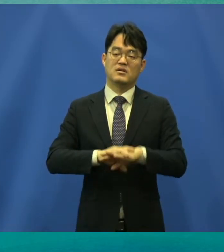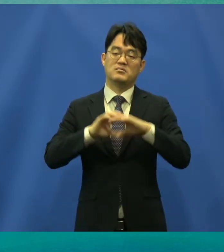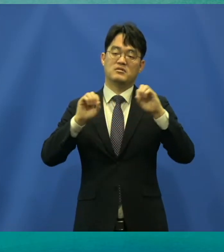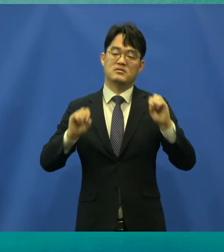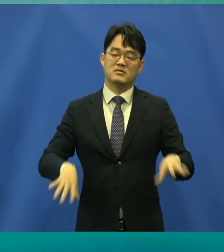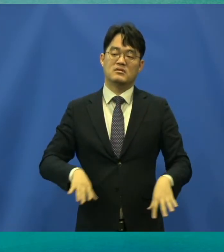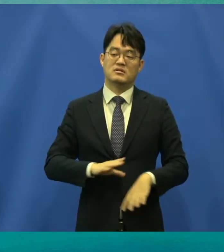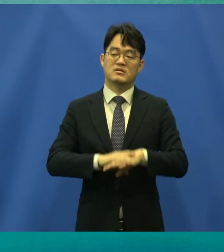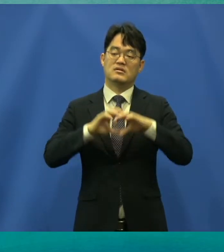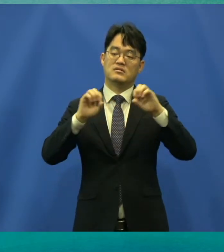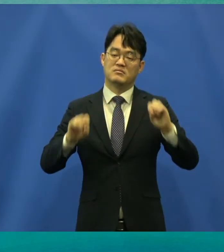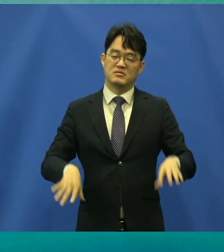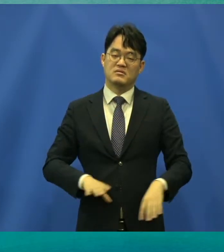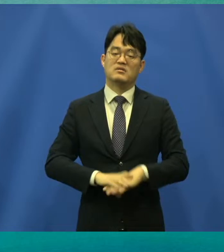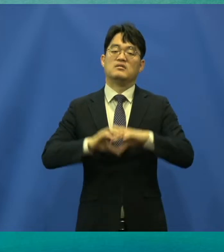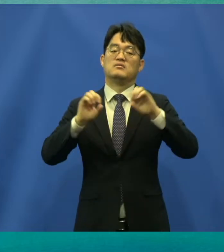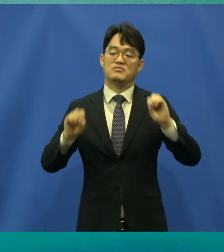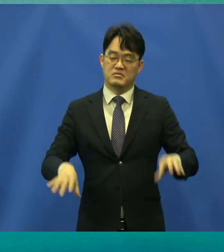것입니다.